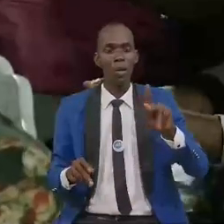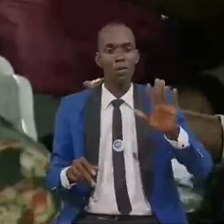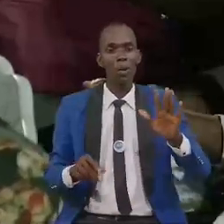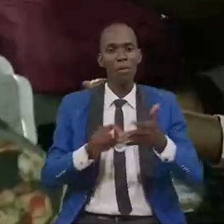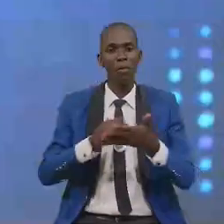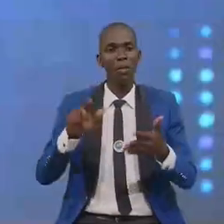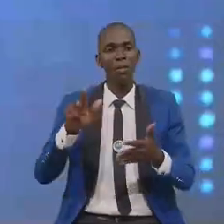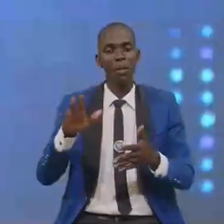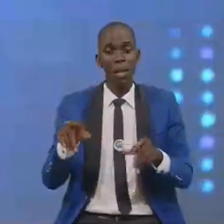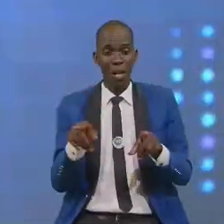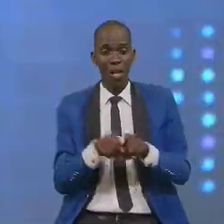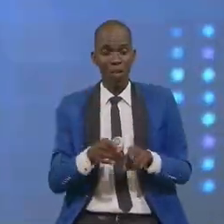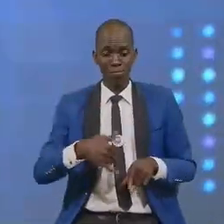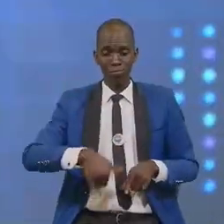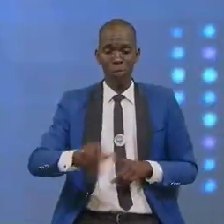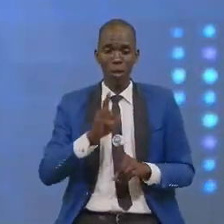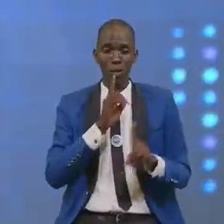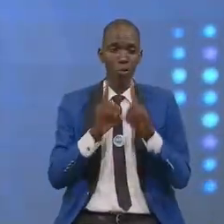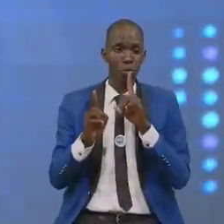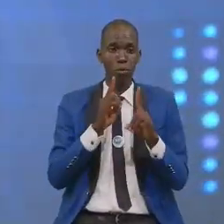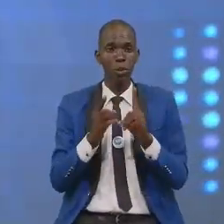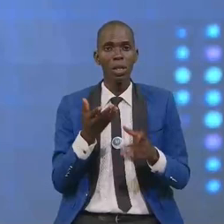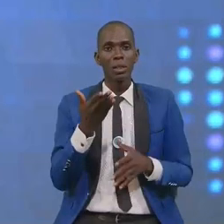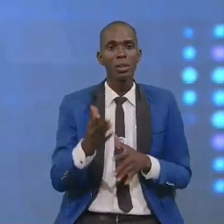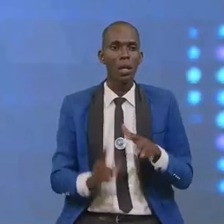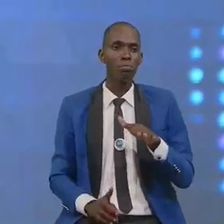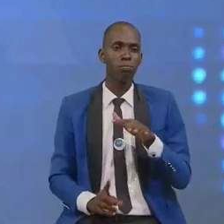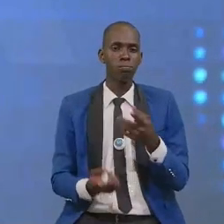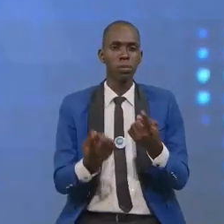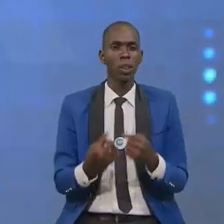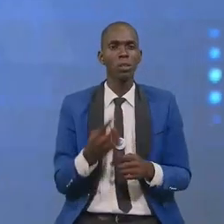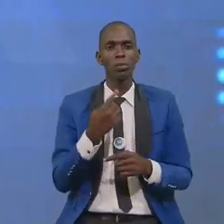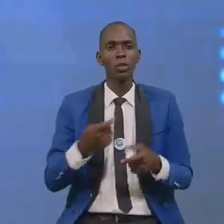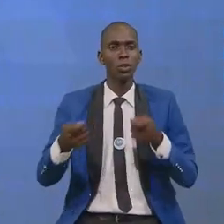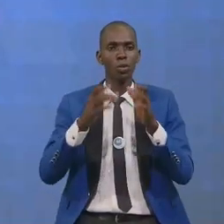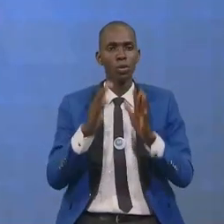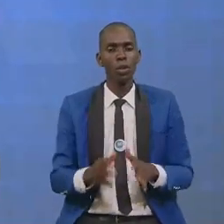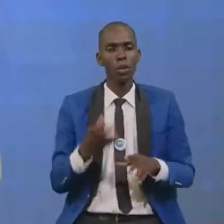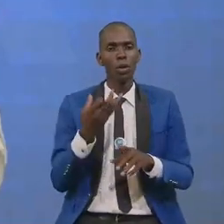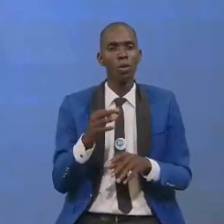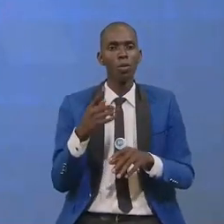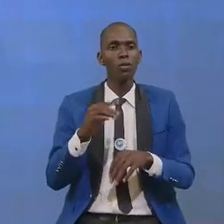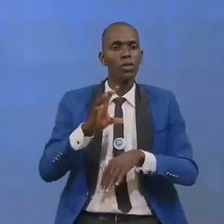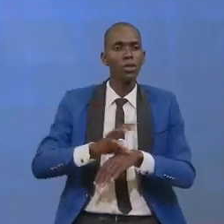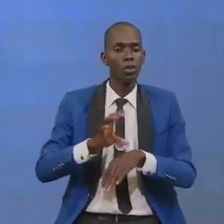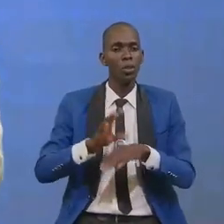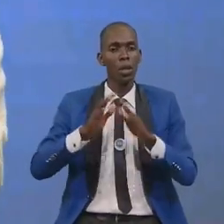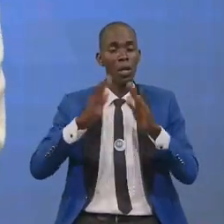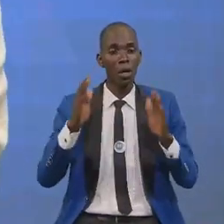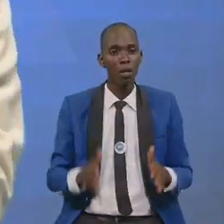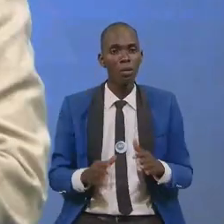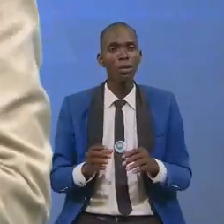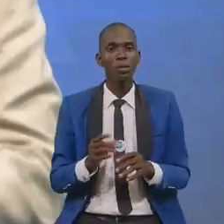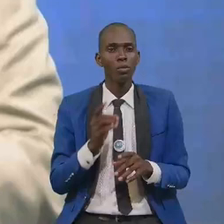maths 535 comme il parlait encore sur 20 de chez le chef de la synagogue des gens qui lui